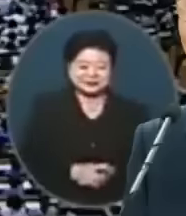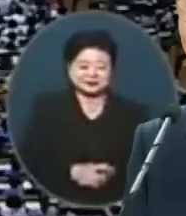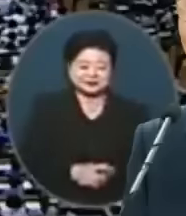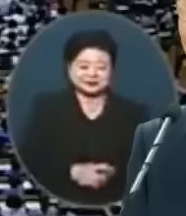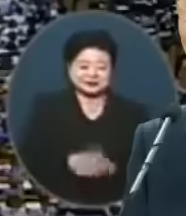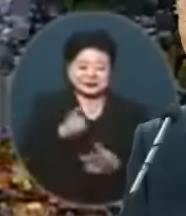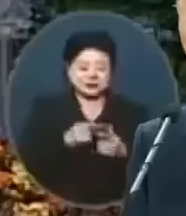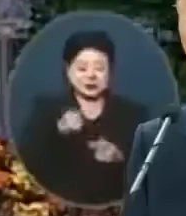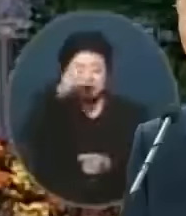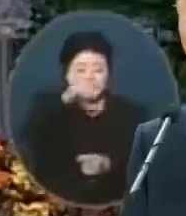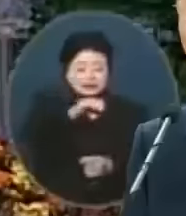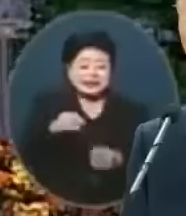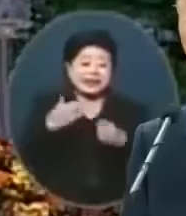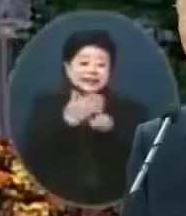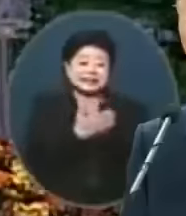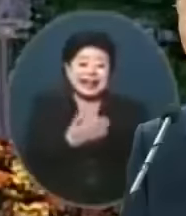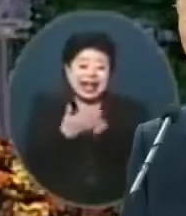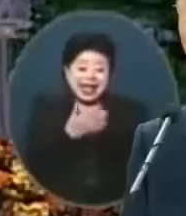무엇보다도 십자가의 은혜와